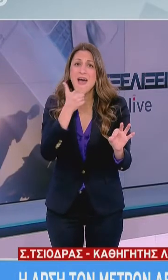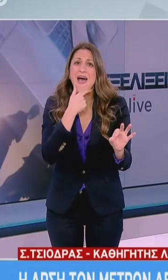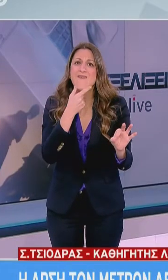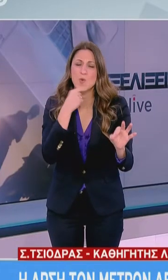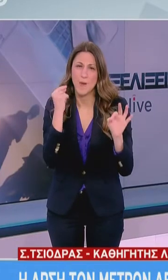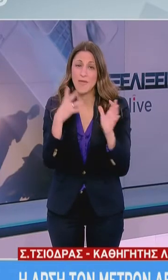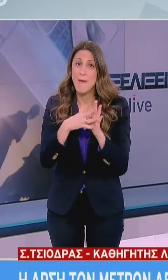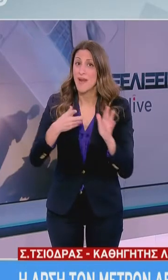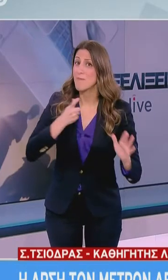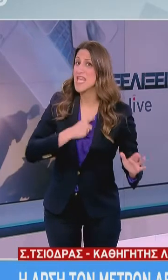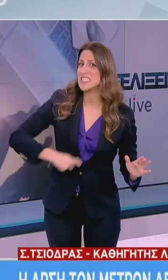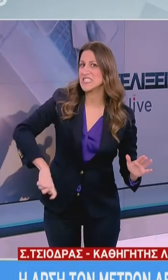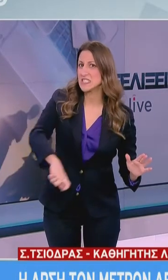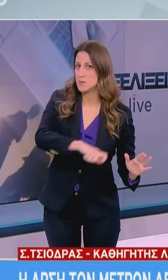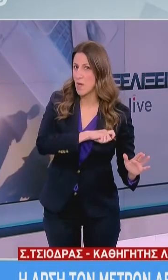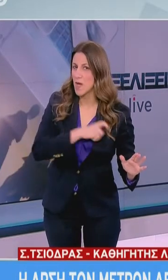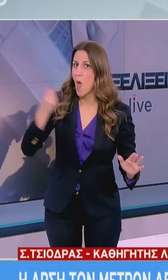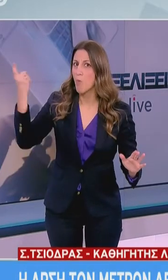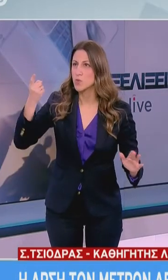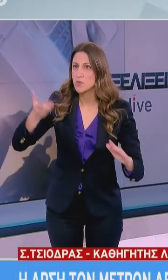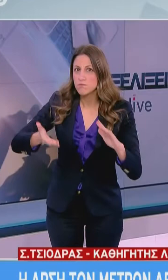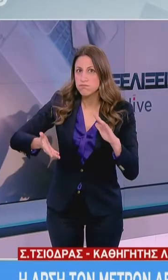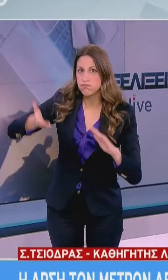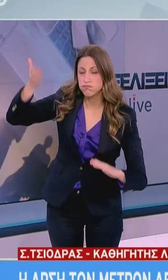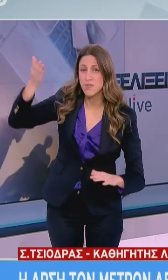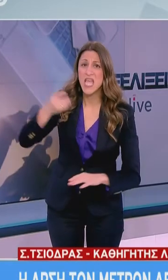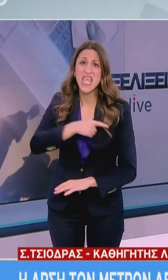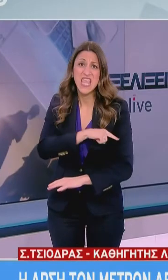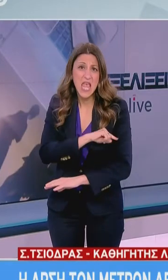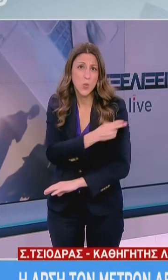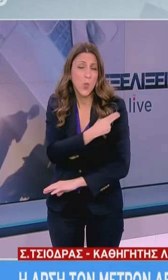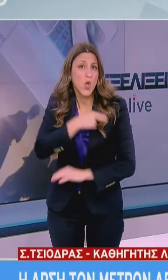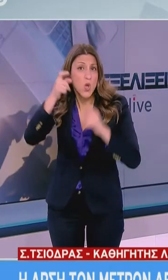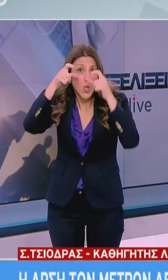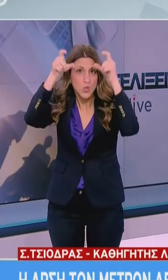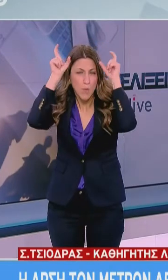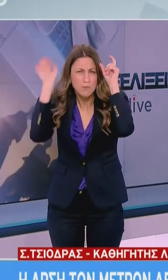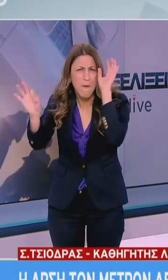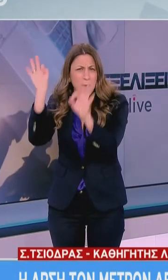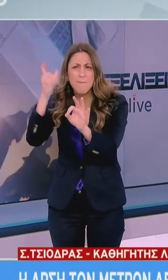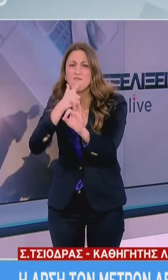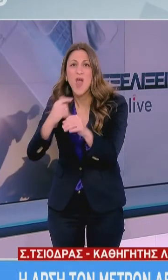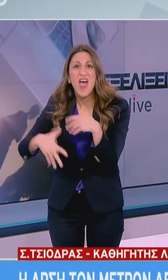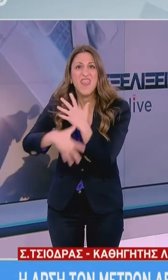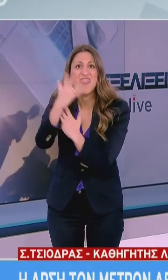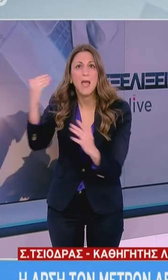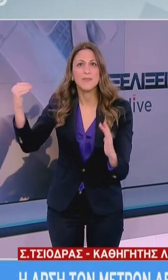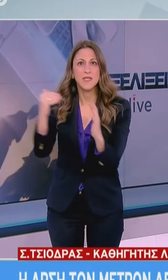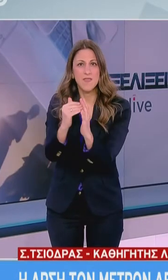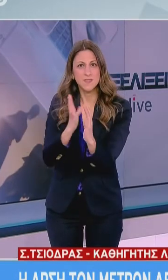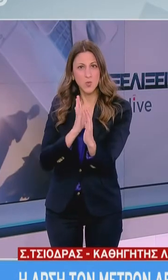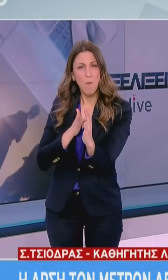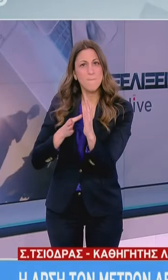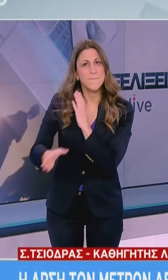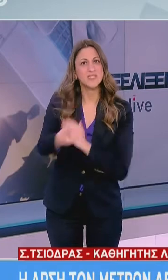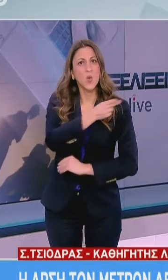Η Ισπανία έχει ίσως τα ψηλότερα ποσοστά μόλυνσης για τους γιατρούς και τους νοσηλευτές. Στην Ισπανία, 15.000 εργαζόμενοι στον τομέα της